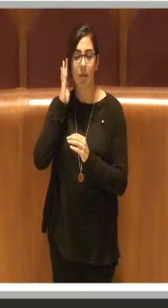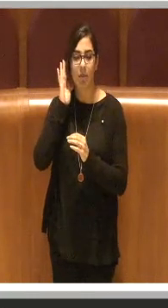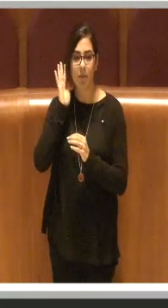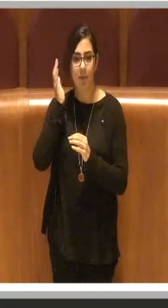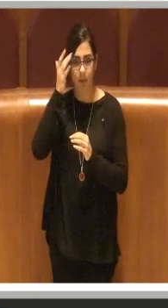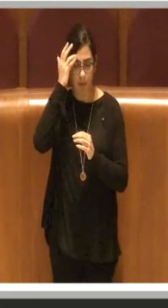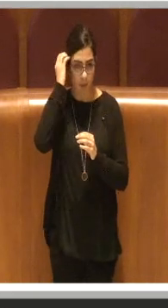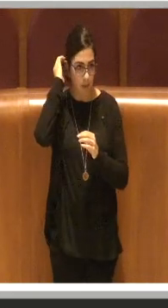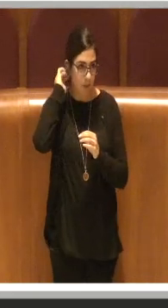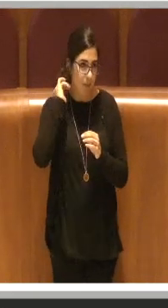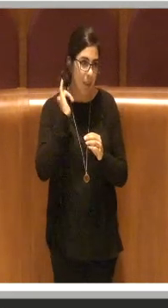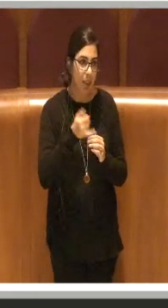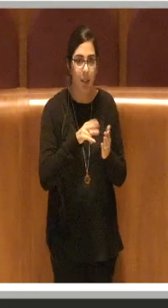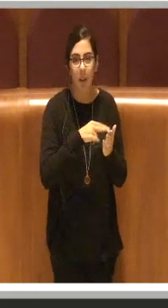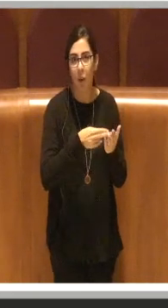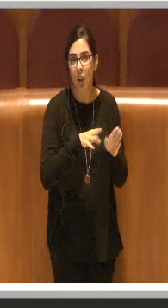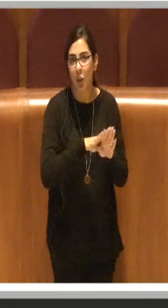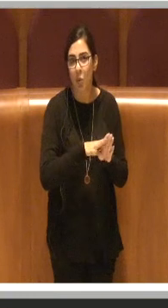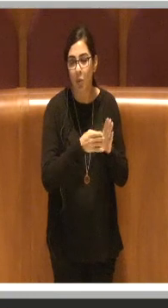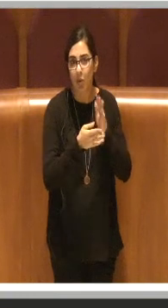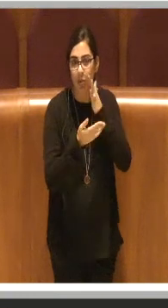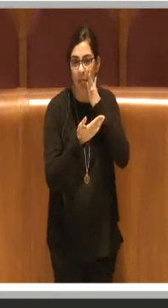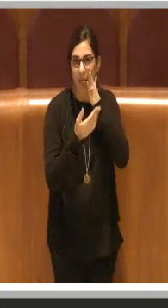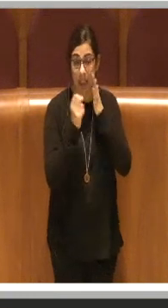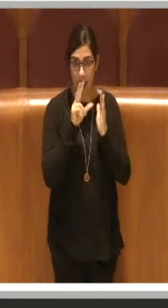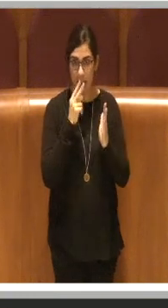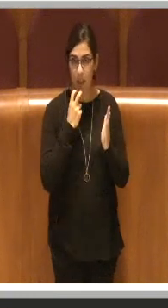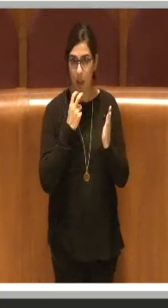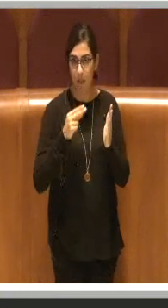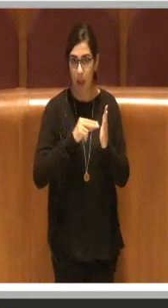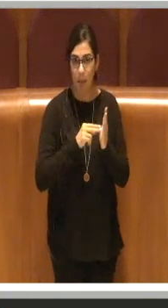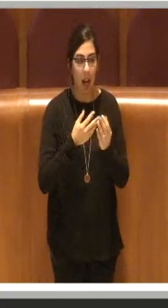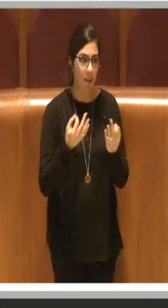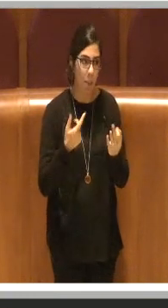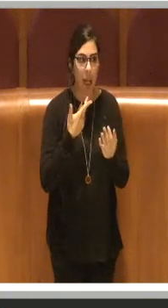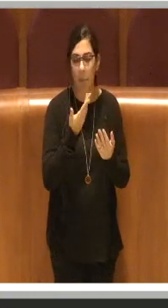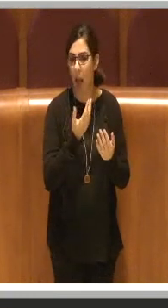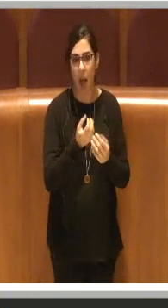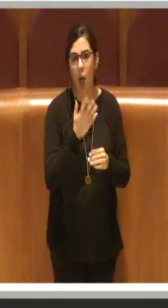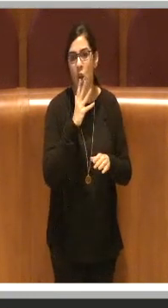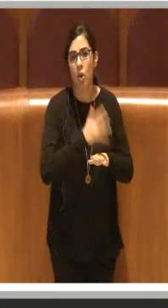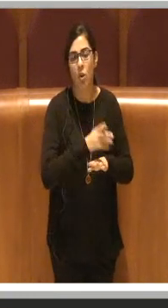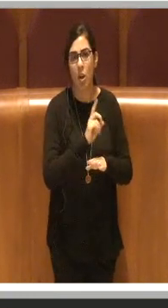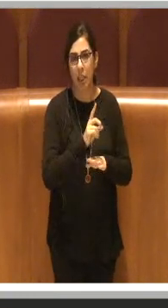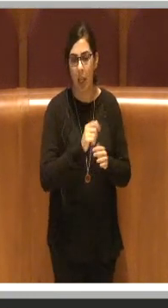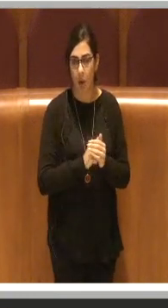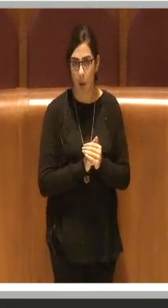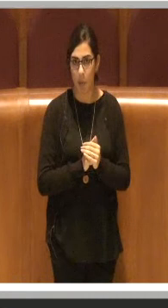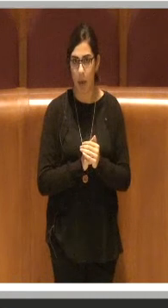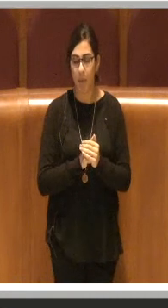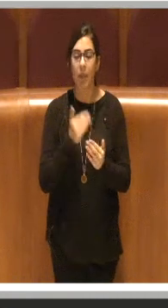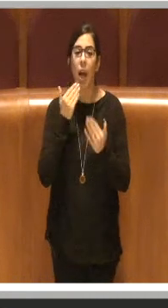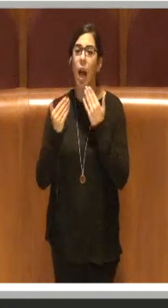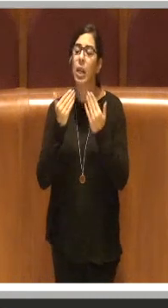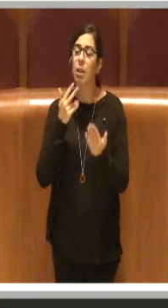il voto è chiuso, consigliere. Una dichiarazione per il verbale, però non mi interrompa mentre faccio la dichiarazione di voto cortesemente. L'assemblea